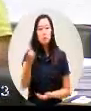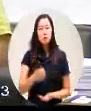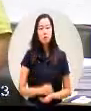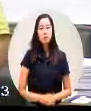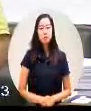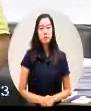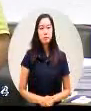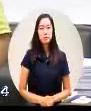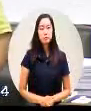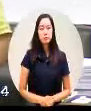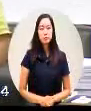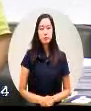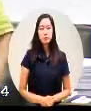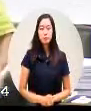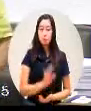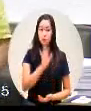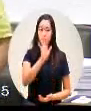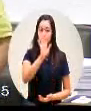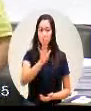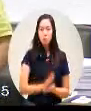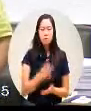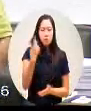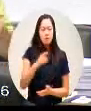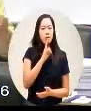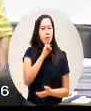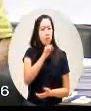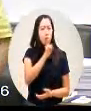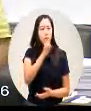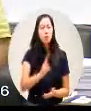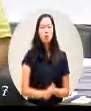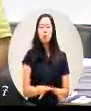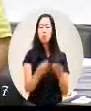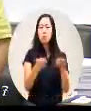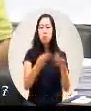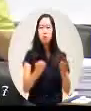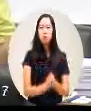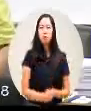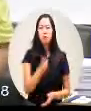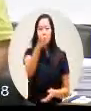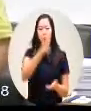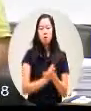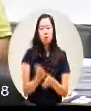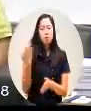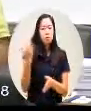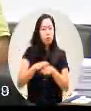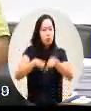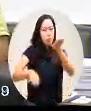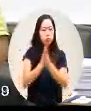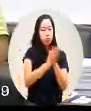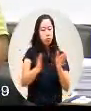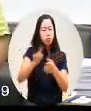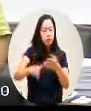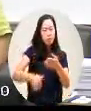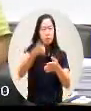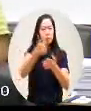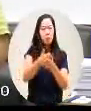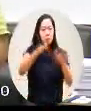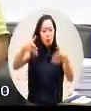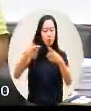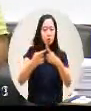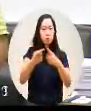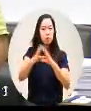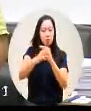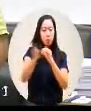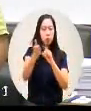就没有。啊有，唔能够讲啊，你的前辈，你的经理所的发起人，伊是